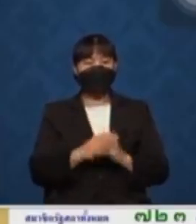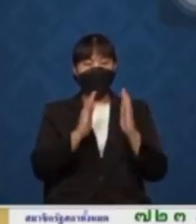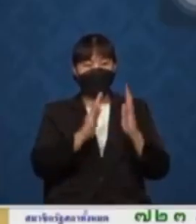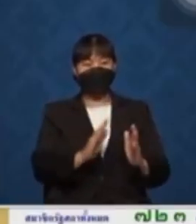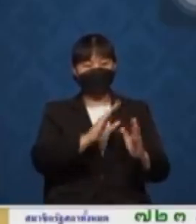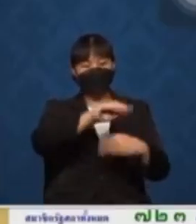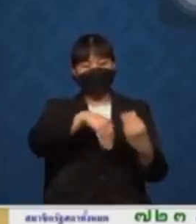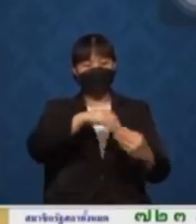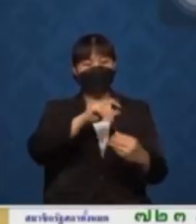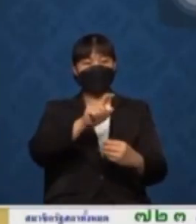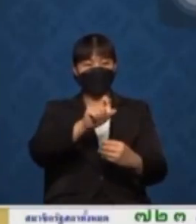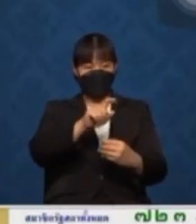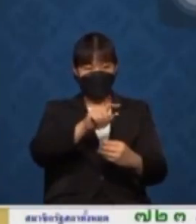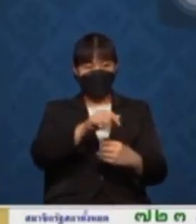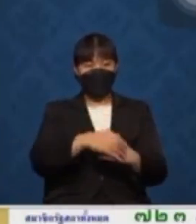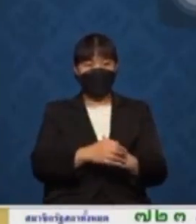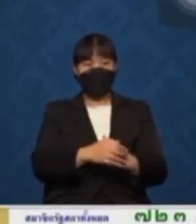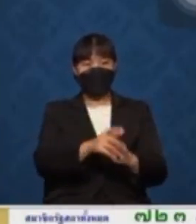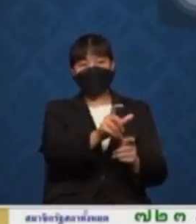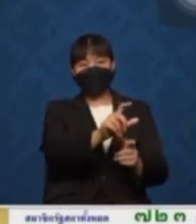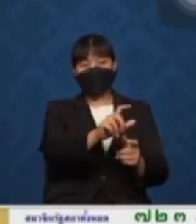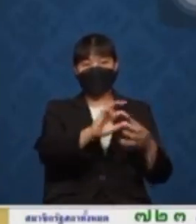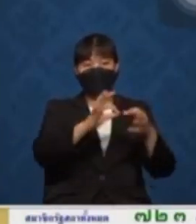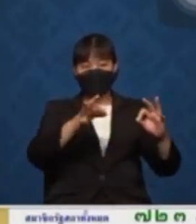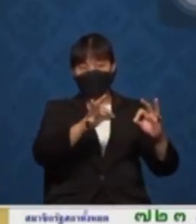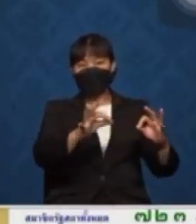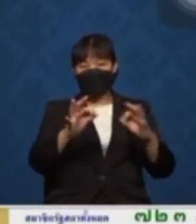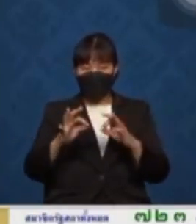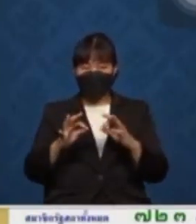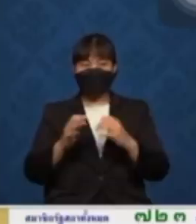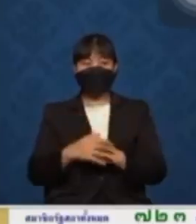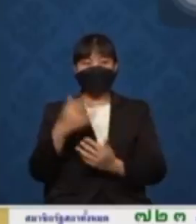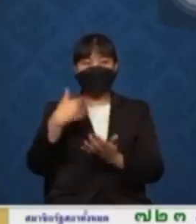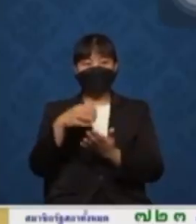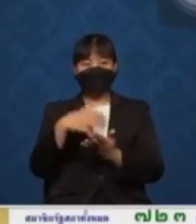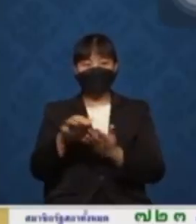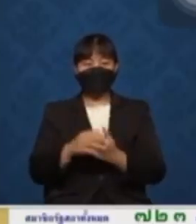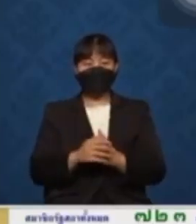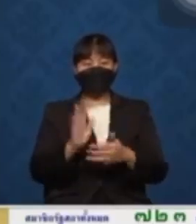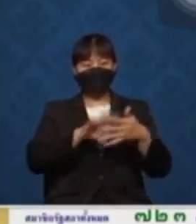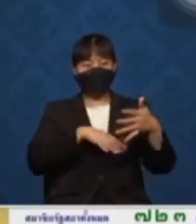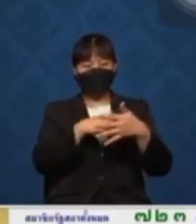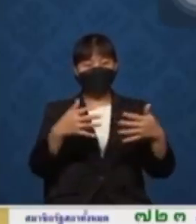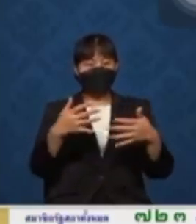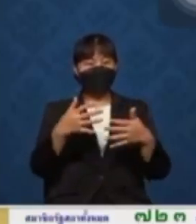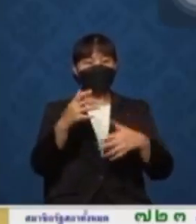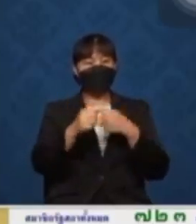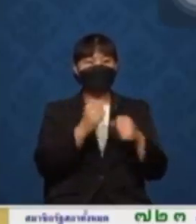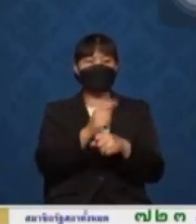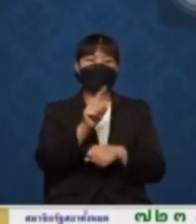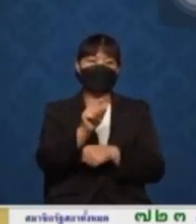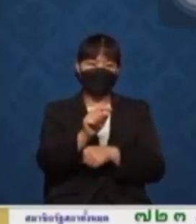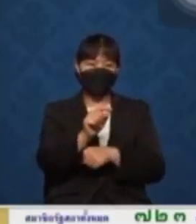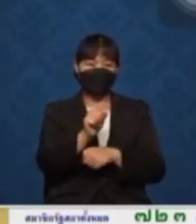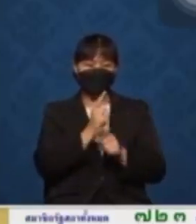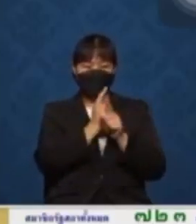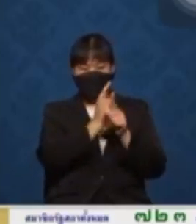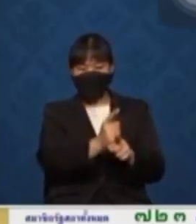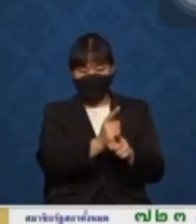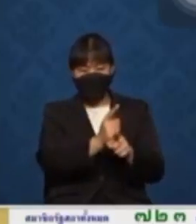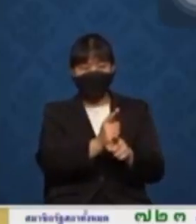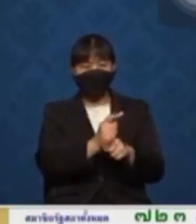ครับท่านได้กล่าวไว้ครับว่าการทําการดําเนินการตามยุทธศาสตร์ชาติ20ปีเนี่ยเปรียบเสมือนกับยุทธศาสตร์